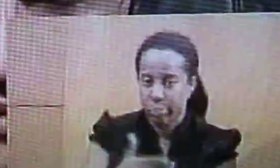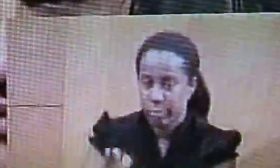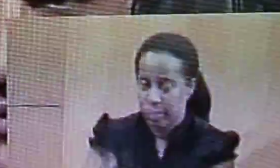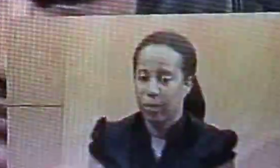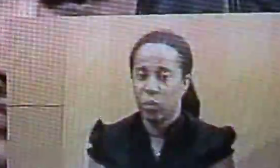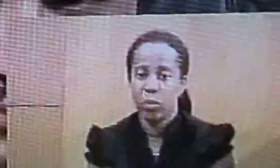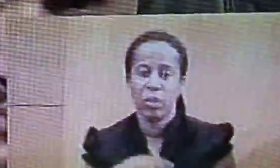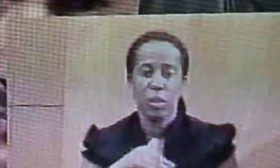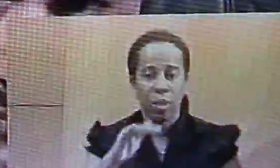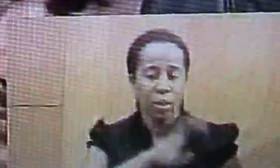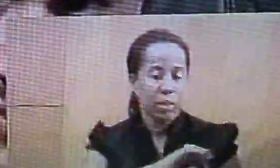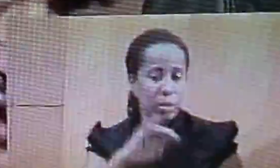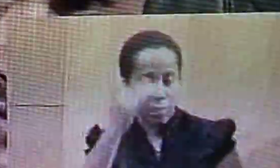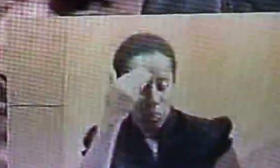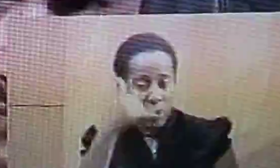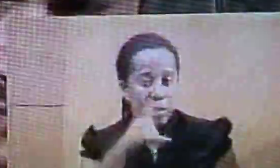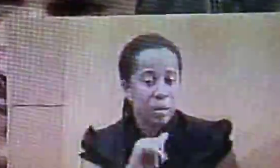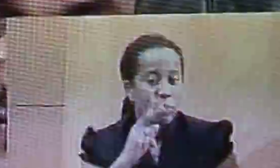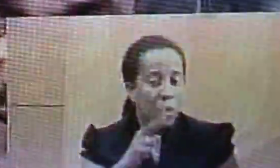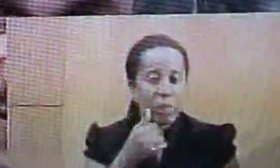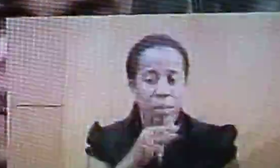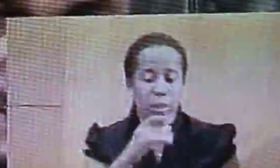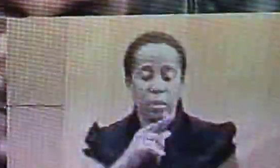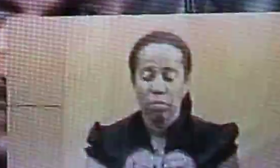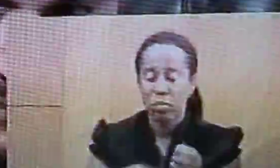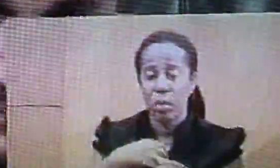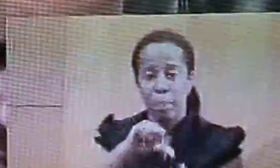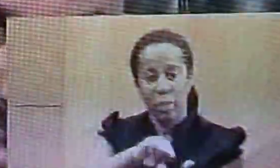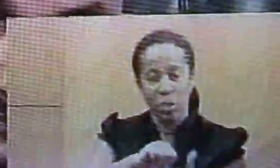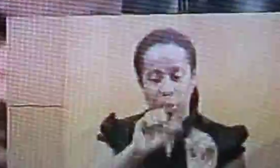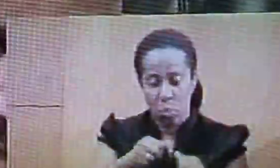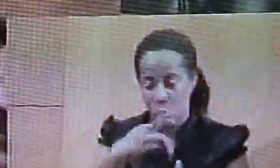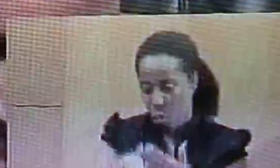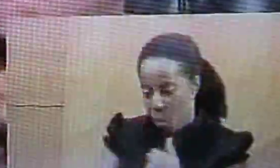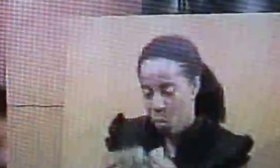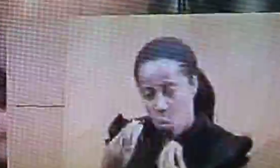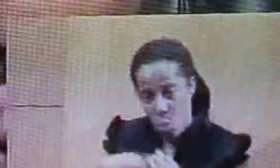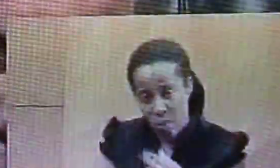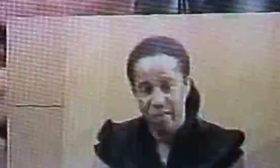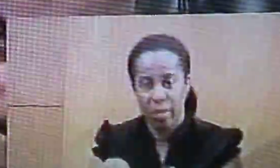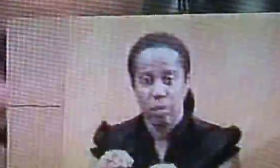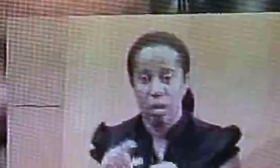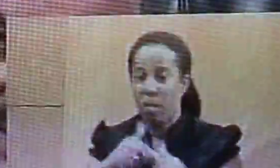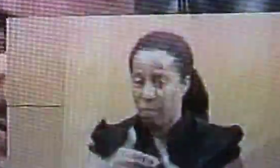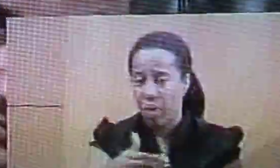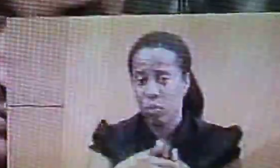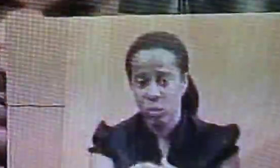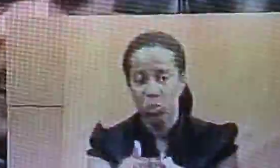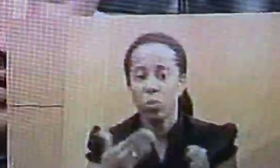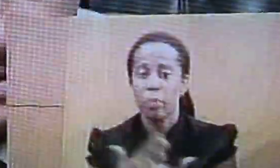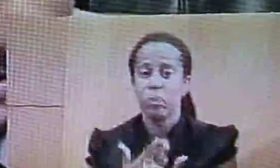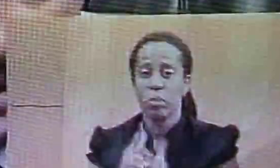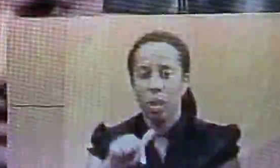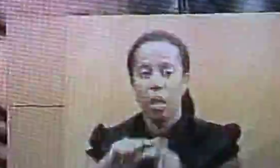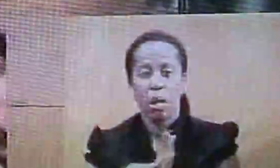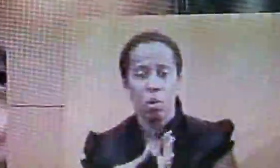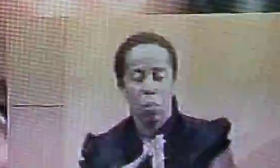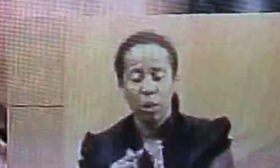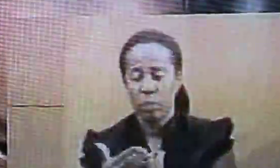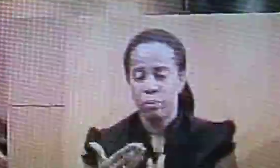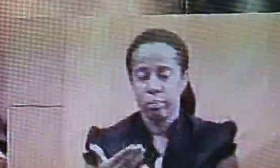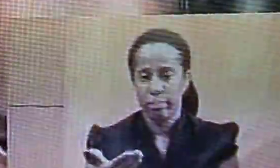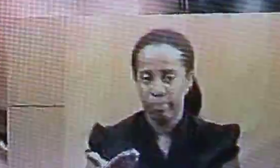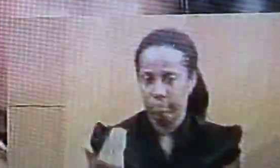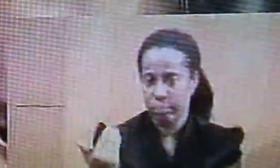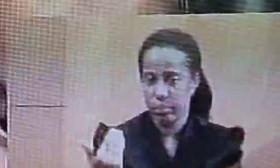les centres qui avaient eu les marchés pouvaient les reprendre. Mais ça va se poursuivre parce que c'est la loi malheureusement du marché, du libéral. Deuxièmement,